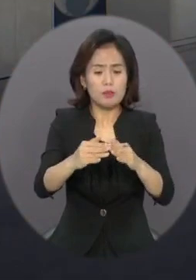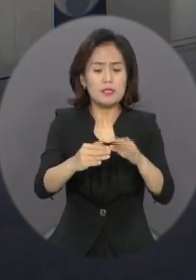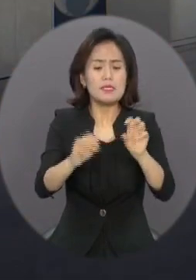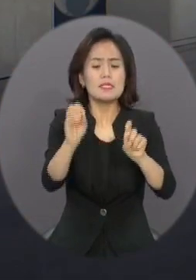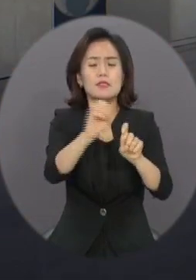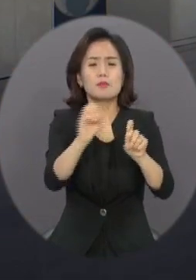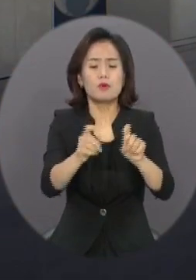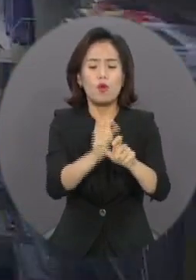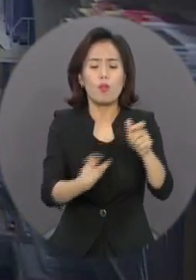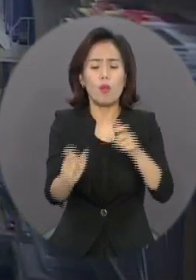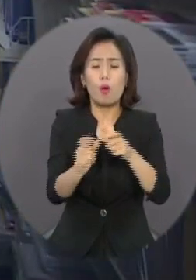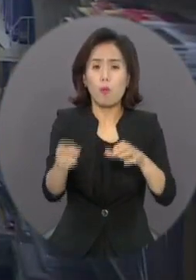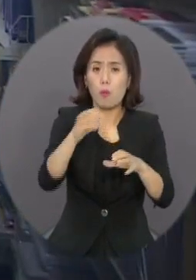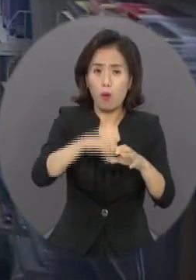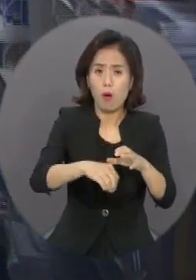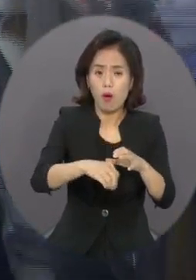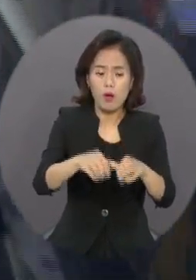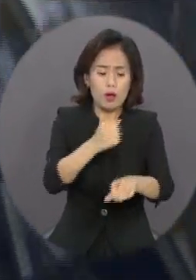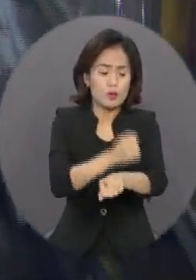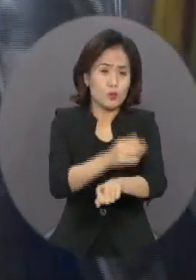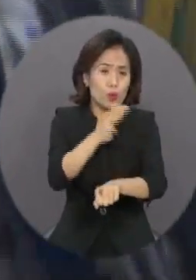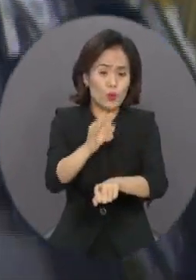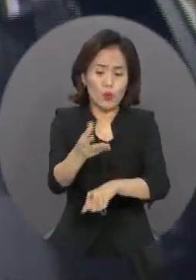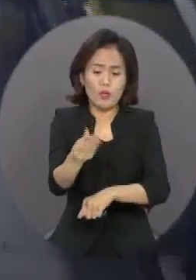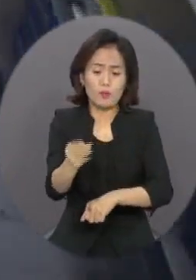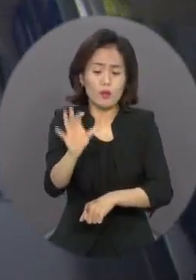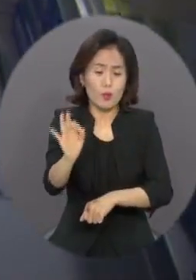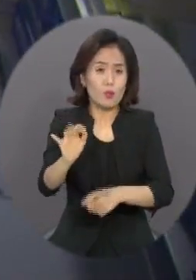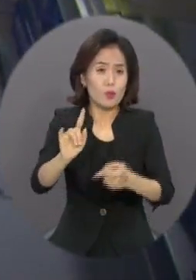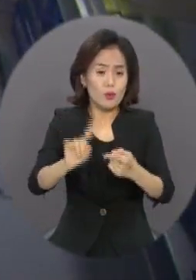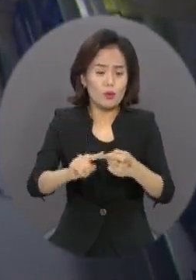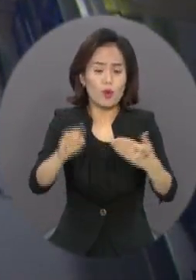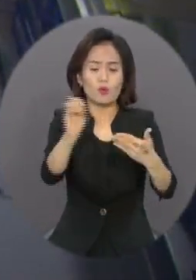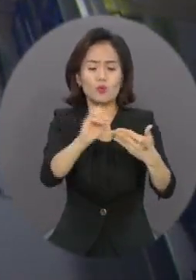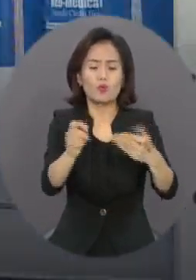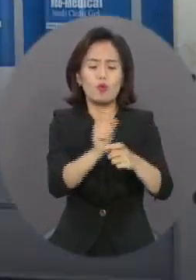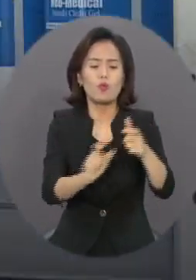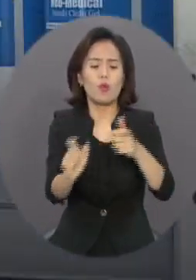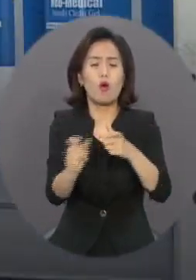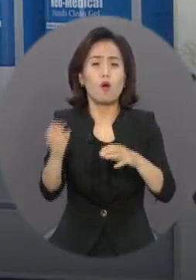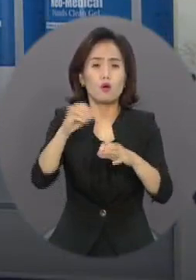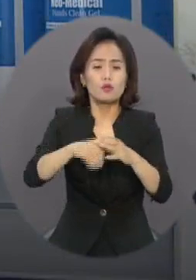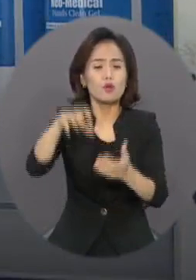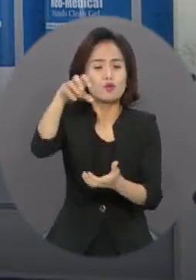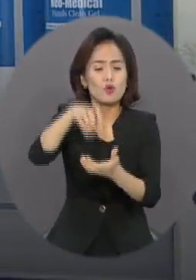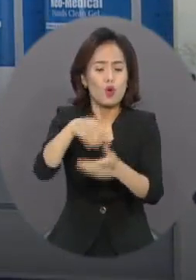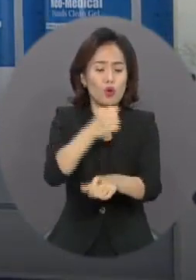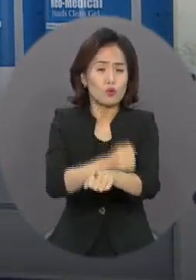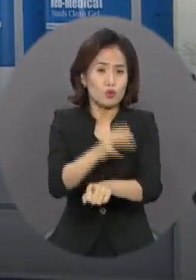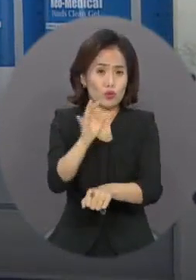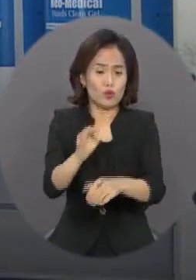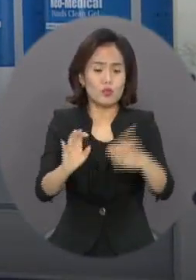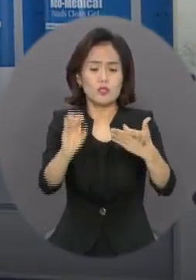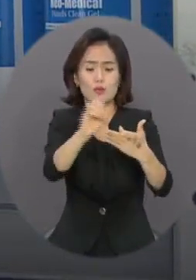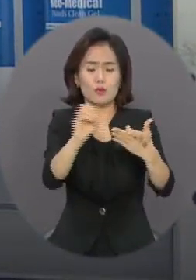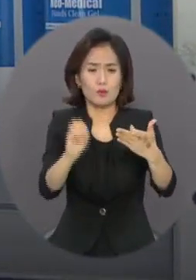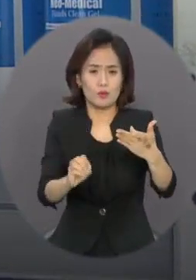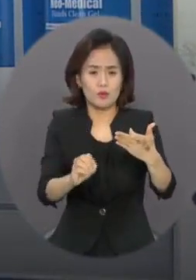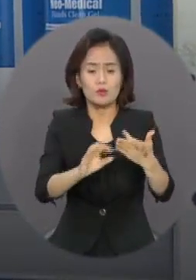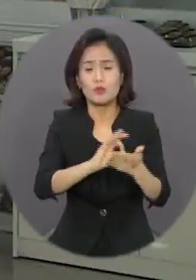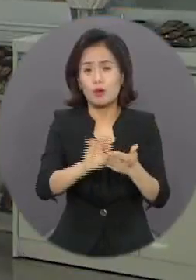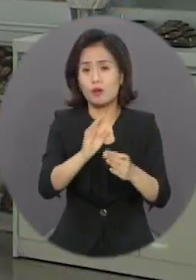10%의 부가세를 붙이고 인건비와 임대료 등을 이유로 9%를 더 얹어 총 수수료 19%를